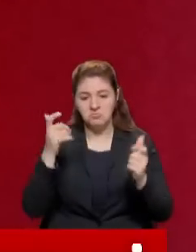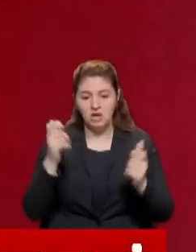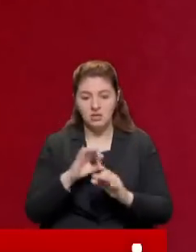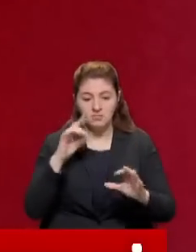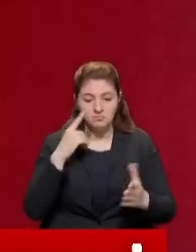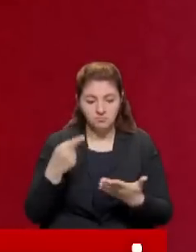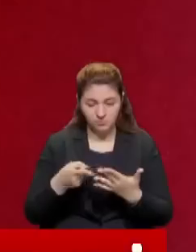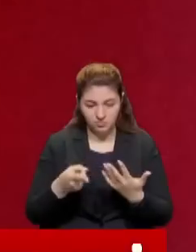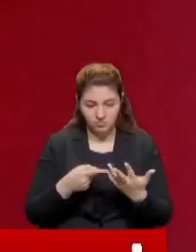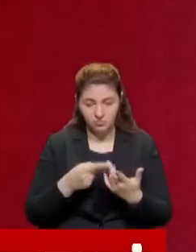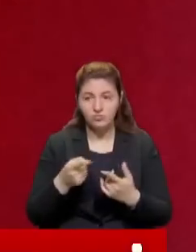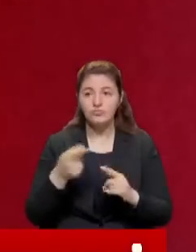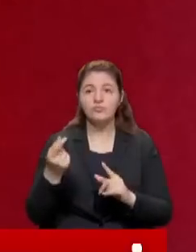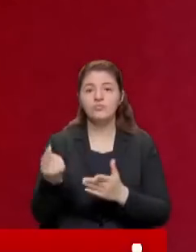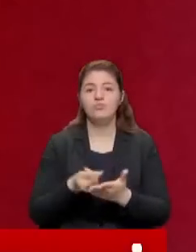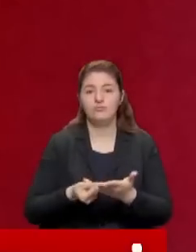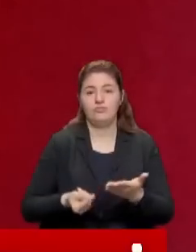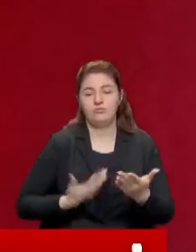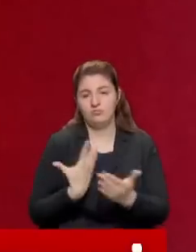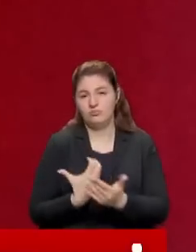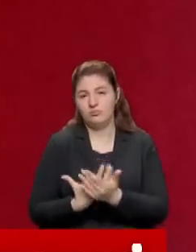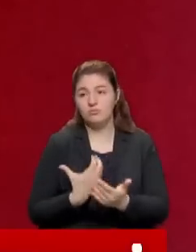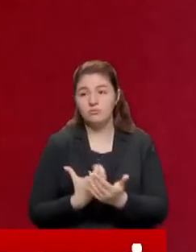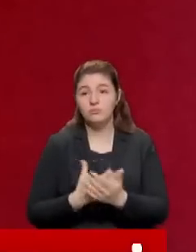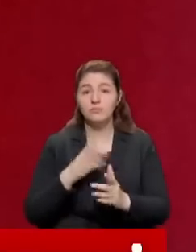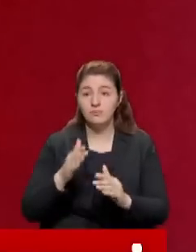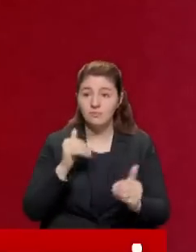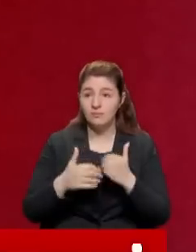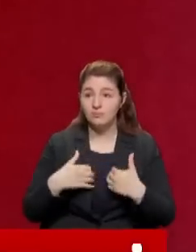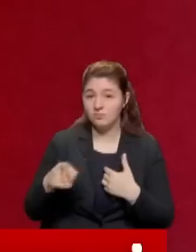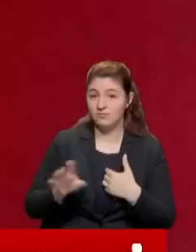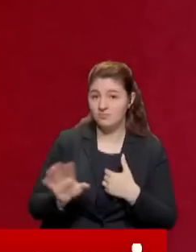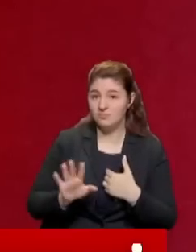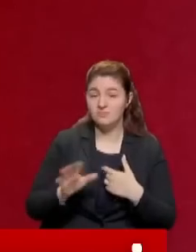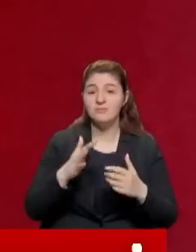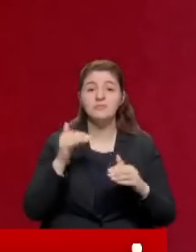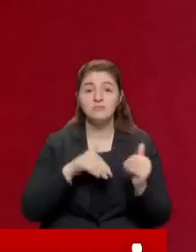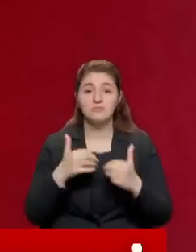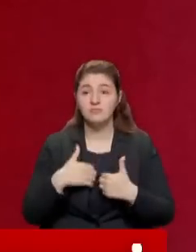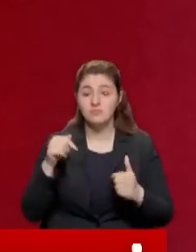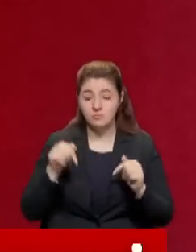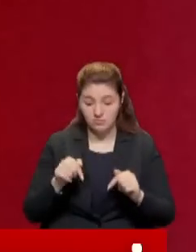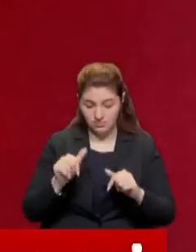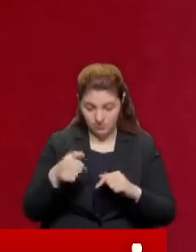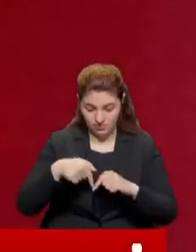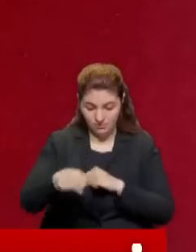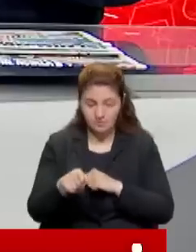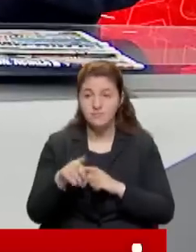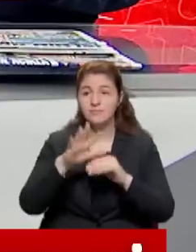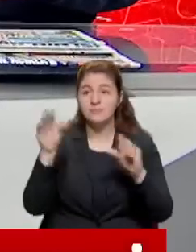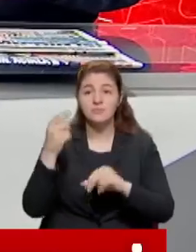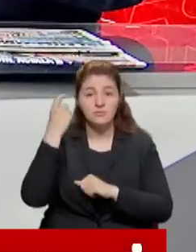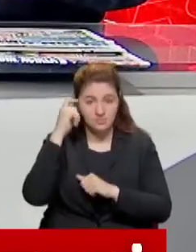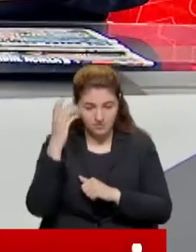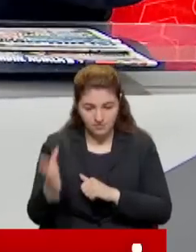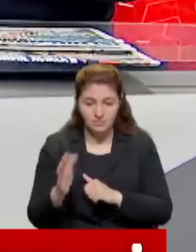yerince sayılması ve tutanaklara kayda geçmesi. Ama seçim güvenliği bu değil. Seçim güvenliği şu andan itibaren her